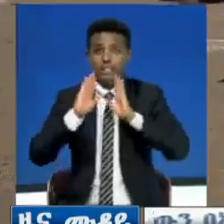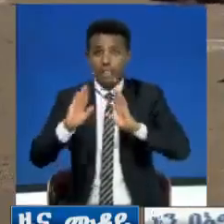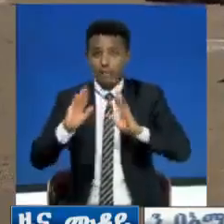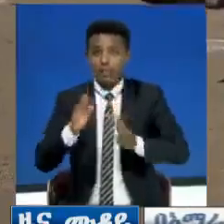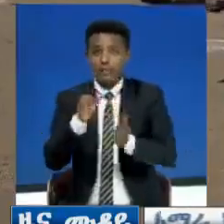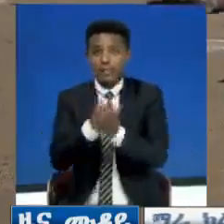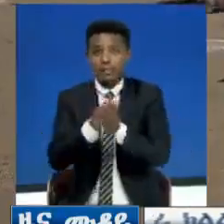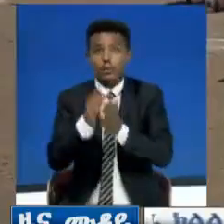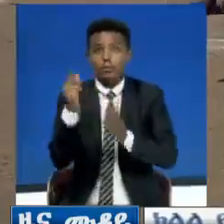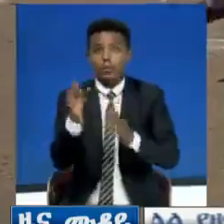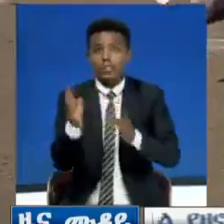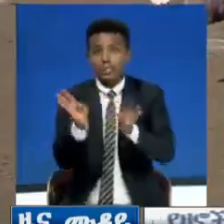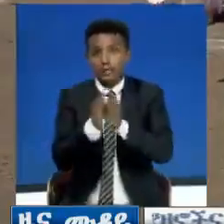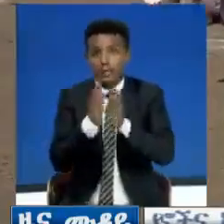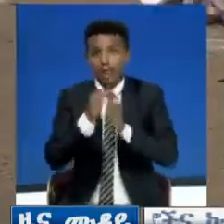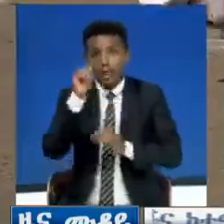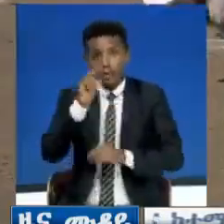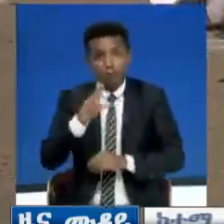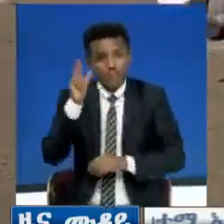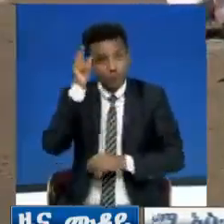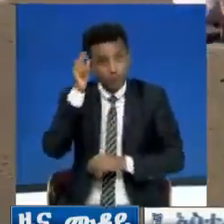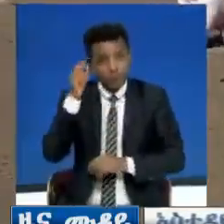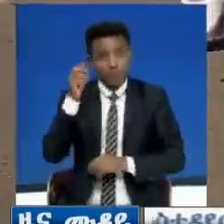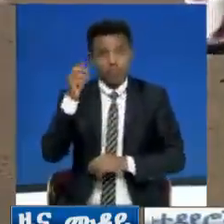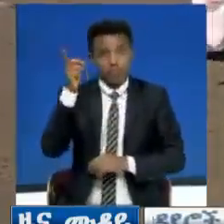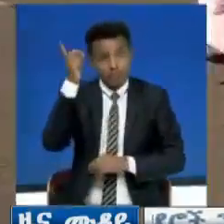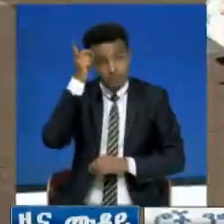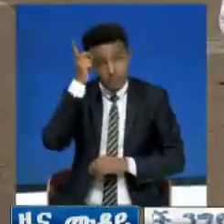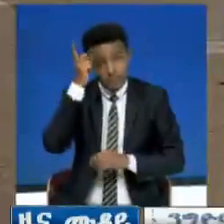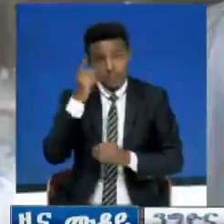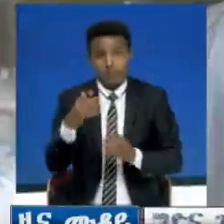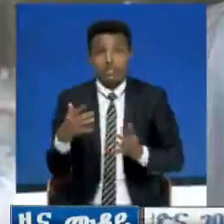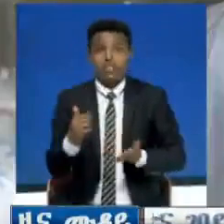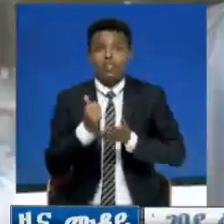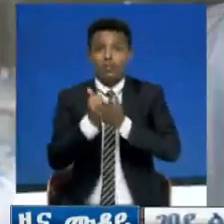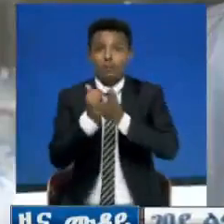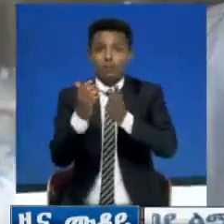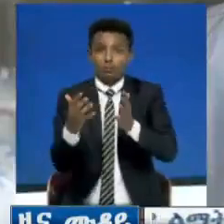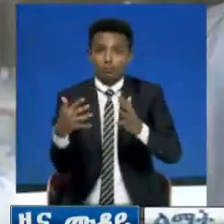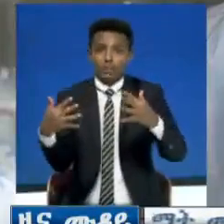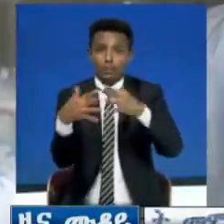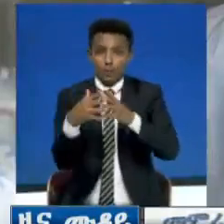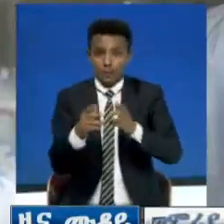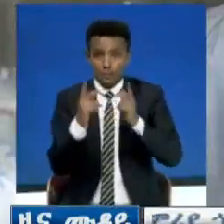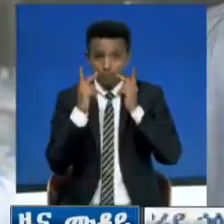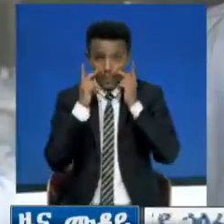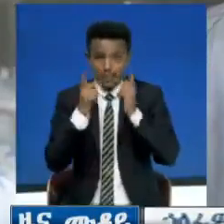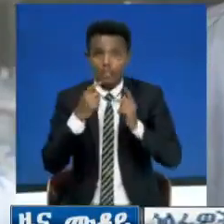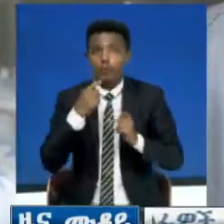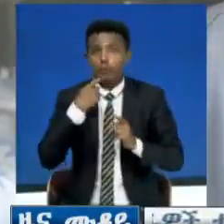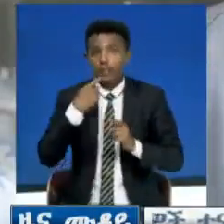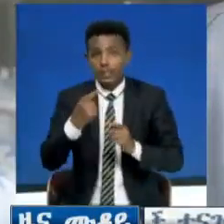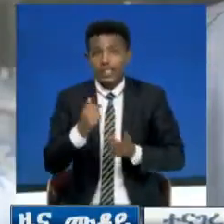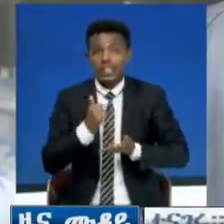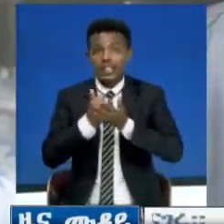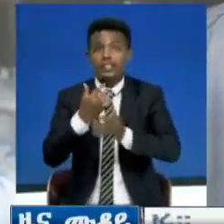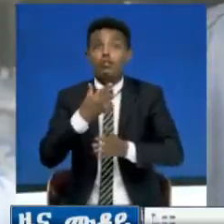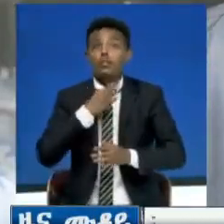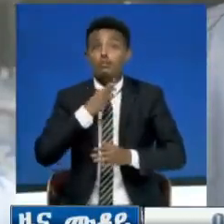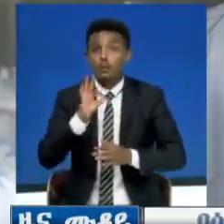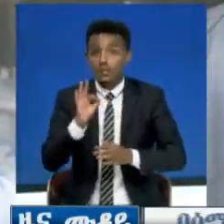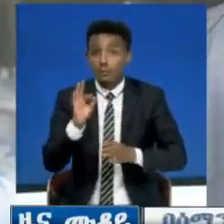አቶ በሪሁን ይመር ድጋፉ የአንድነትና የአብሮነት ማሳያ ነው ብለዋል። እርዳታውም ለሙስሊሙ ማህበረሰብ ብቻ አይደለም፣